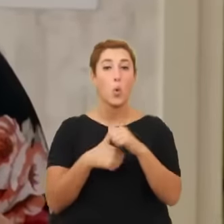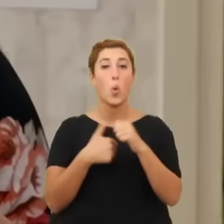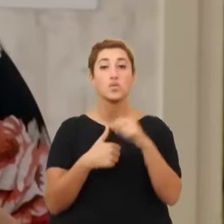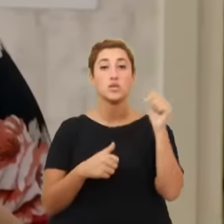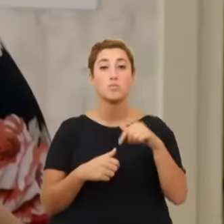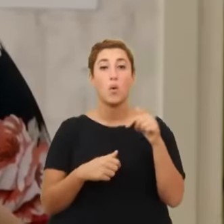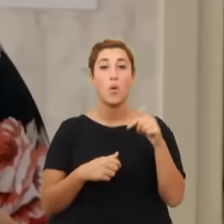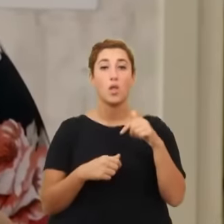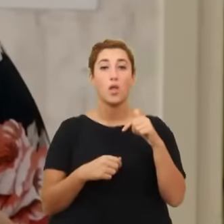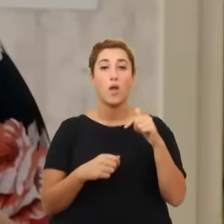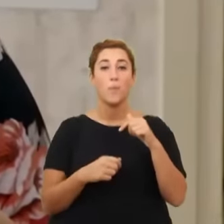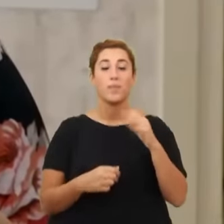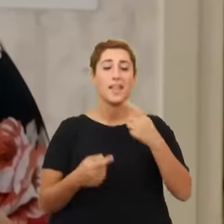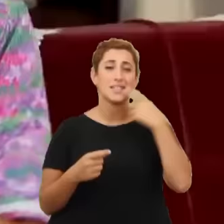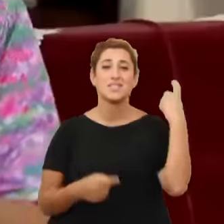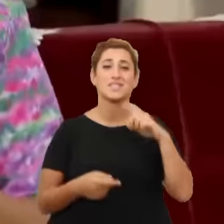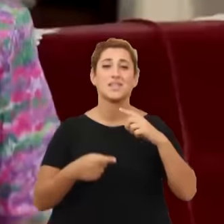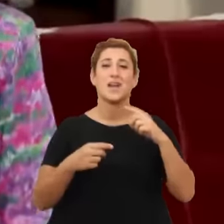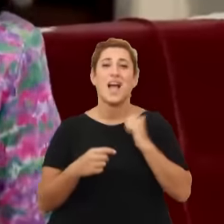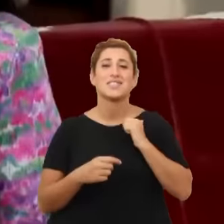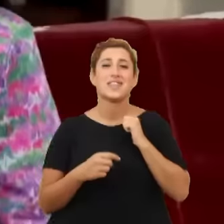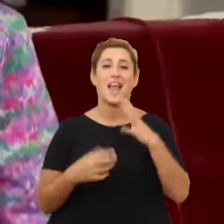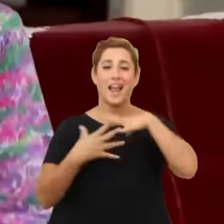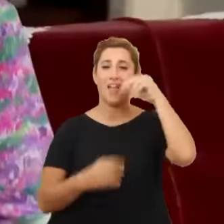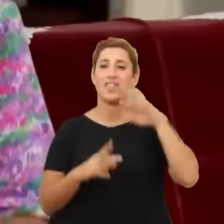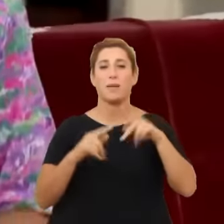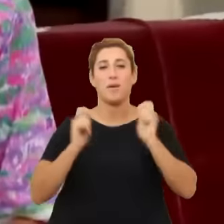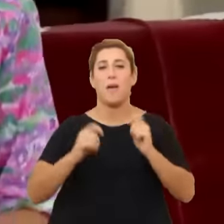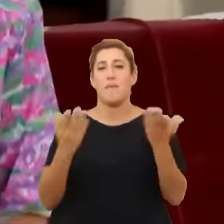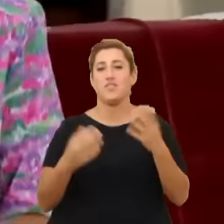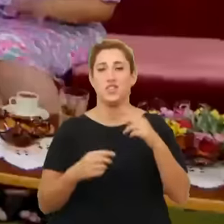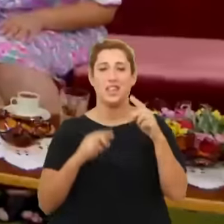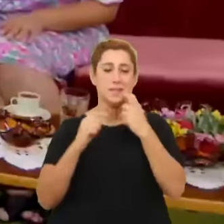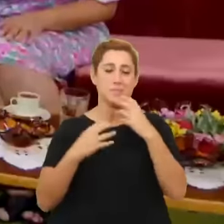Kocası böyle şövalye kostümüyle gönderecek.